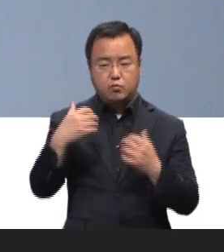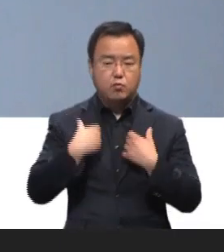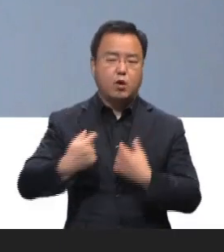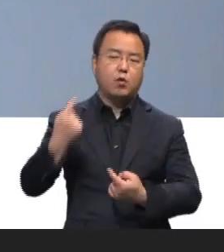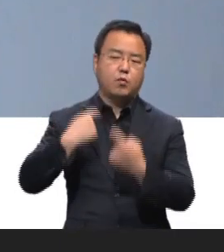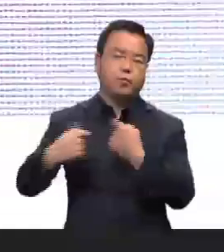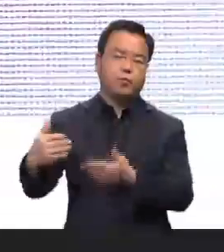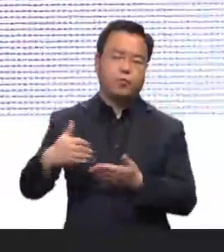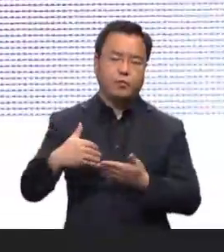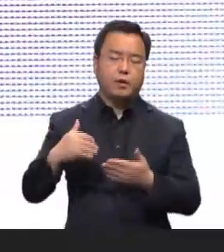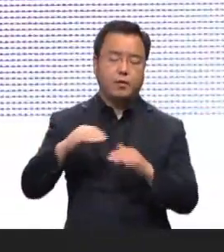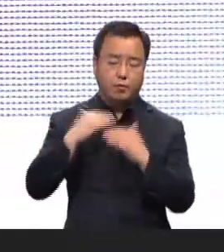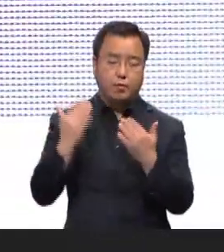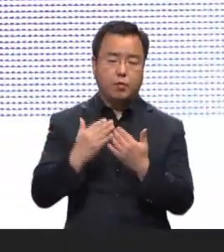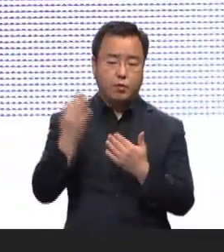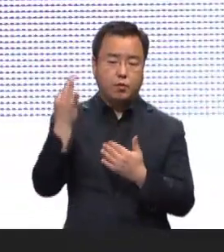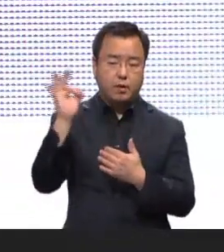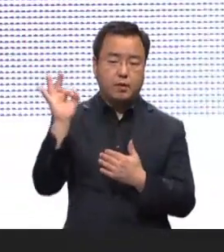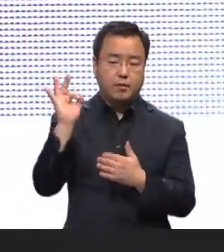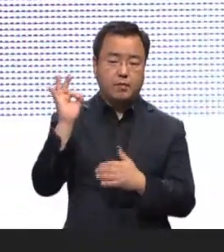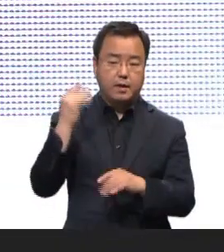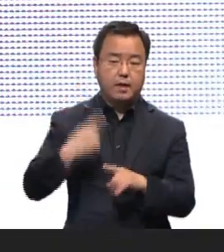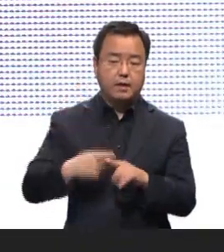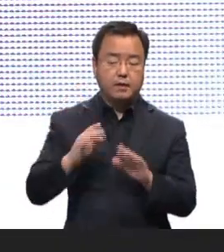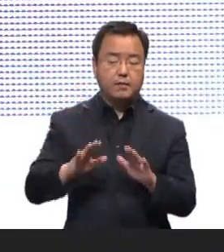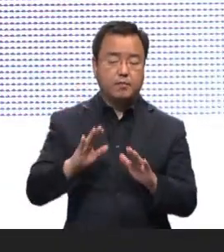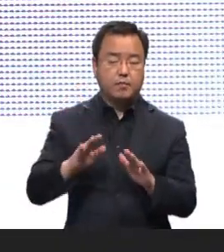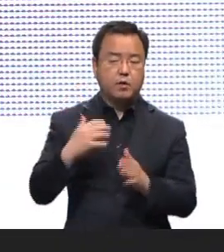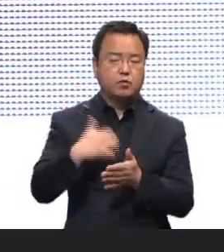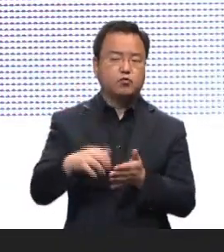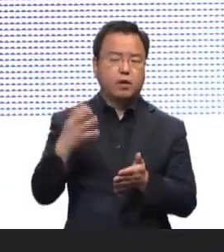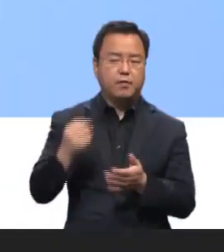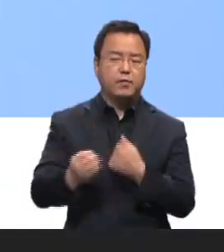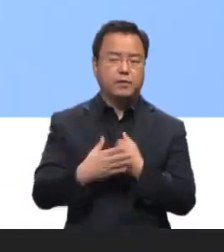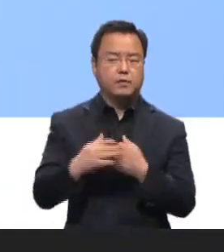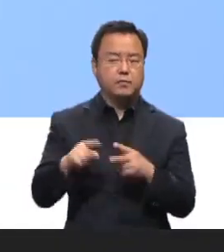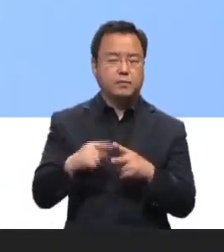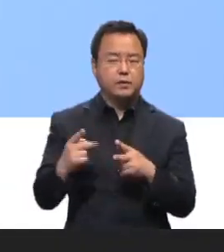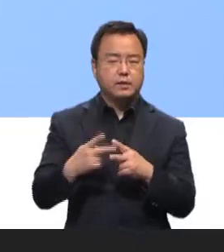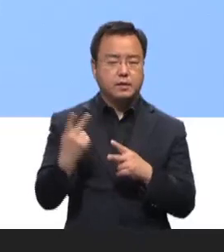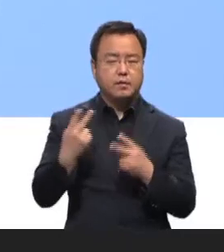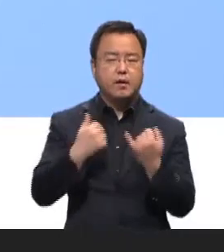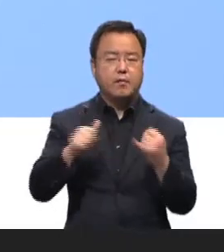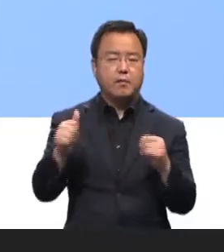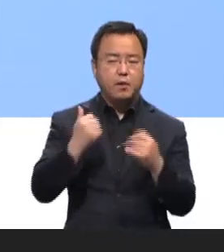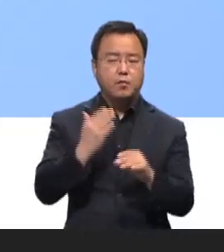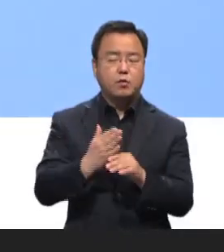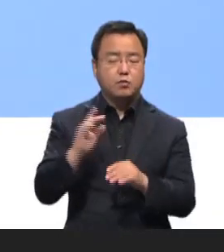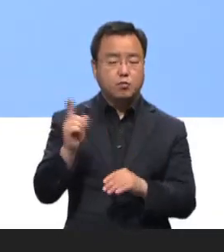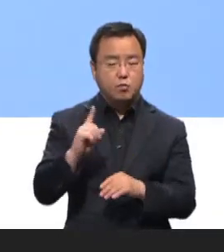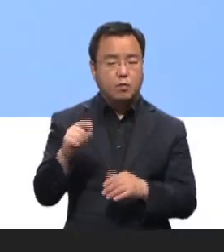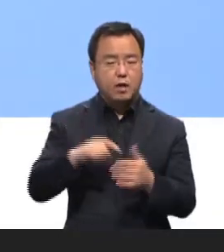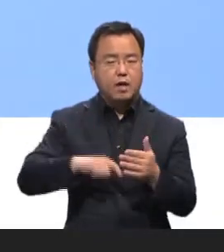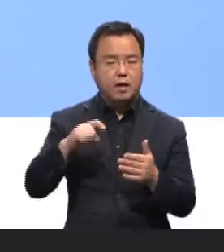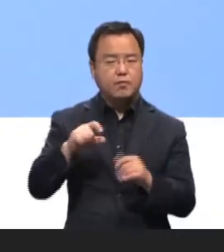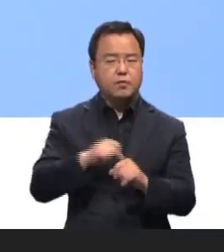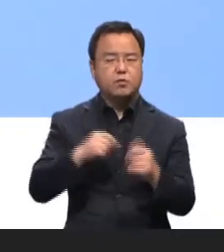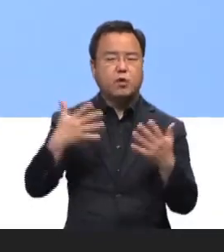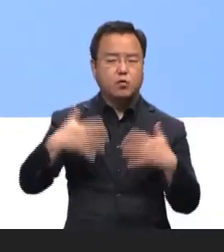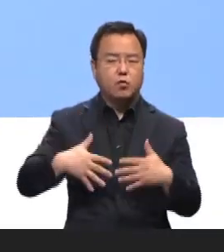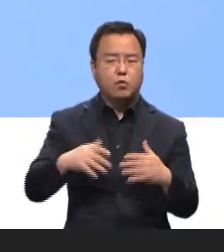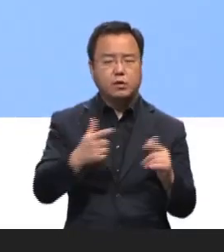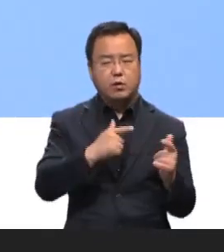이제는 숫자 너무 많다보니 저학년 그 중에서도 맞벌이 보고 그리고 그 중에서도 뭐 조손가정 같이 여기에 특수한